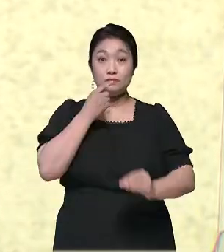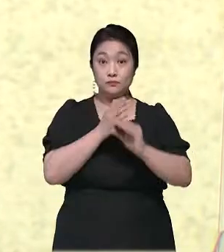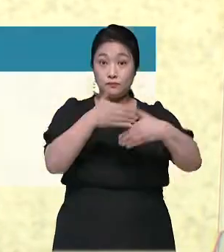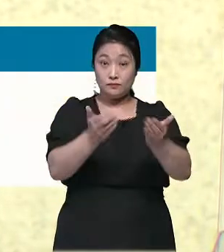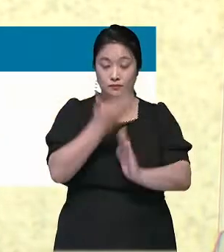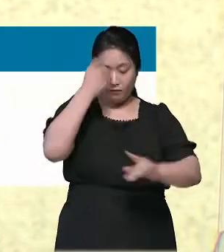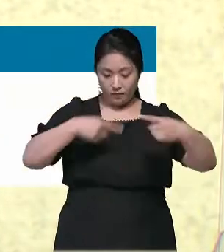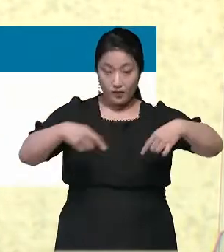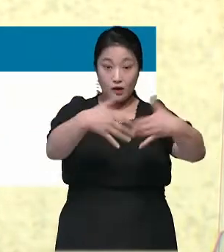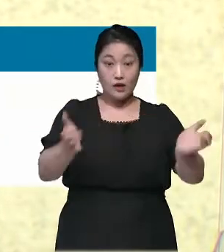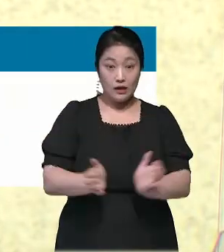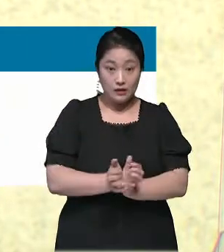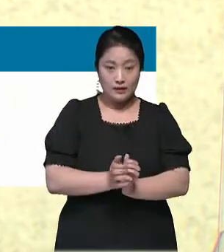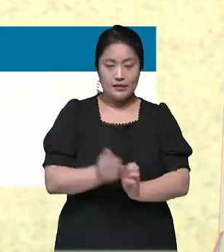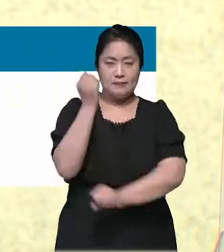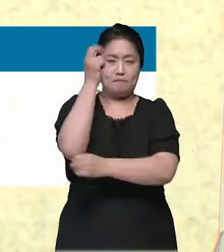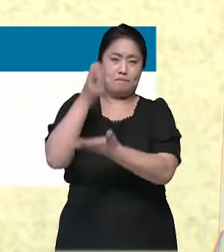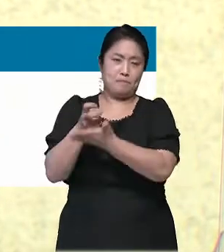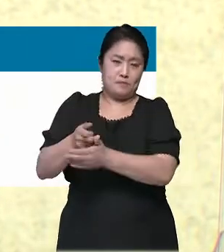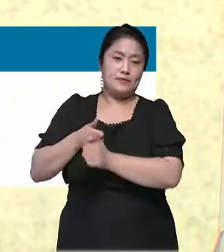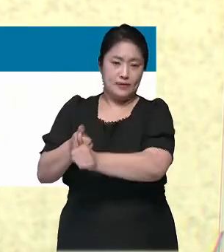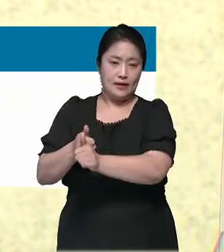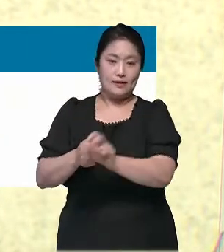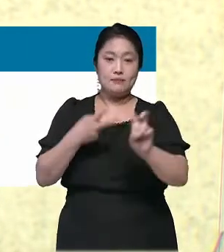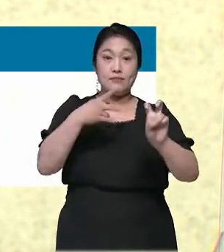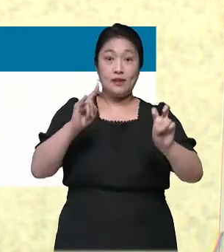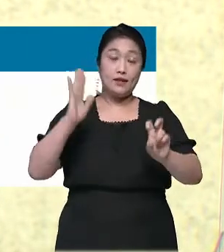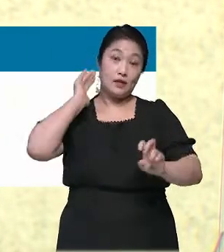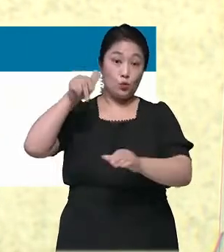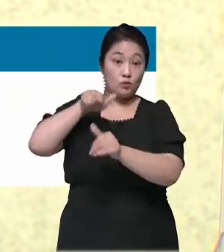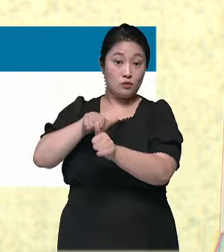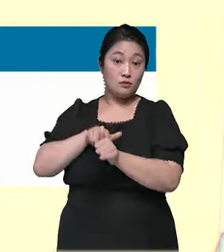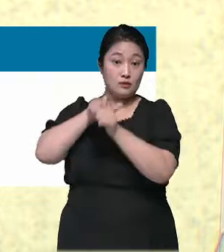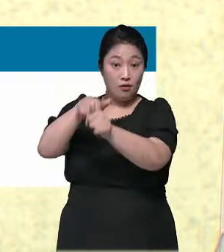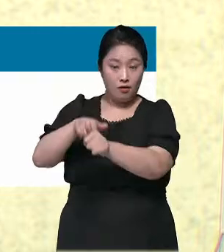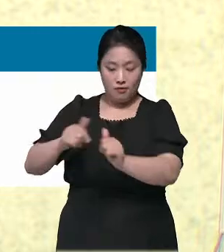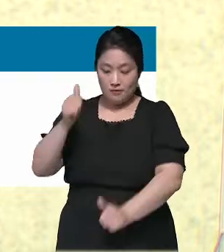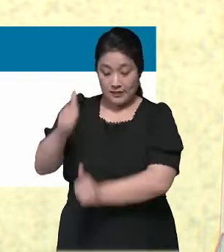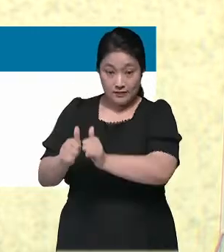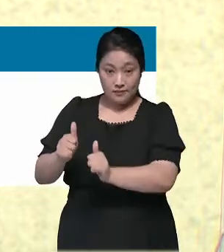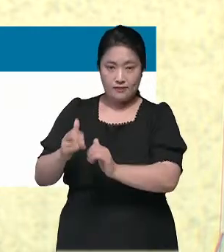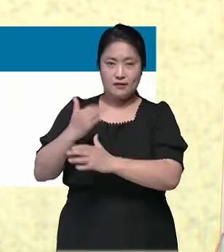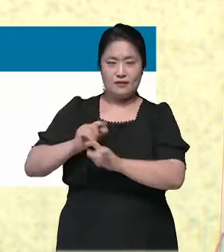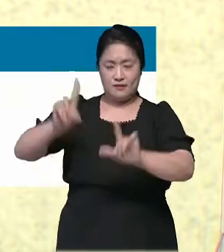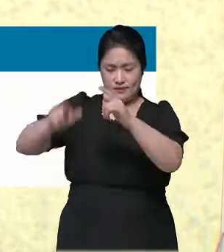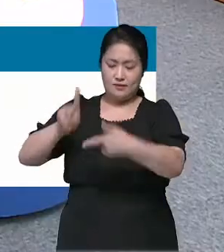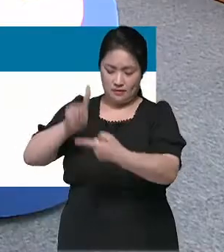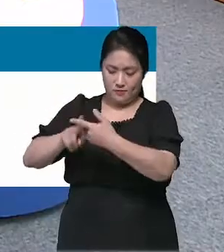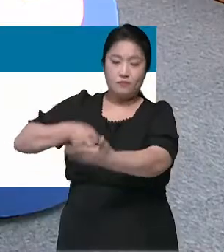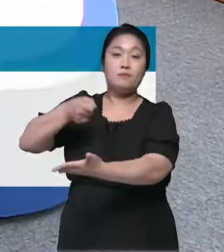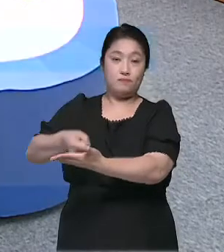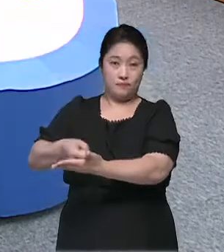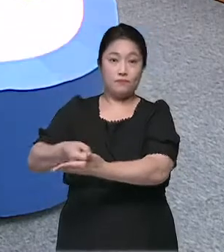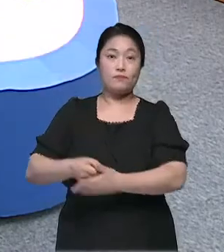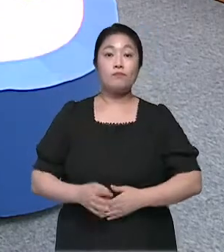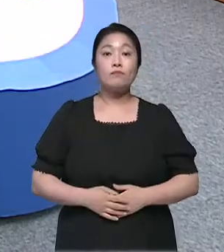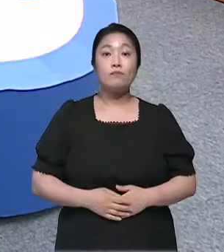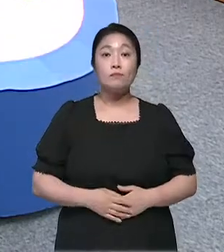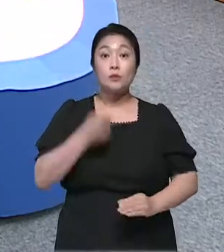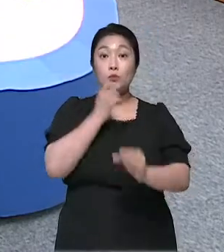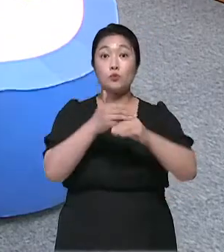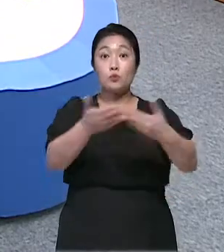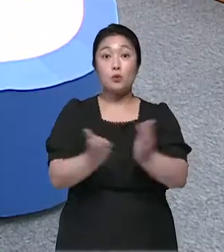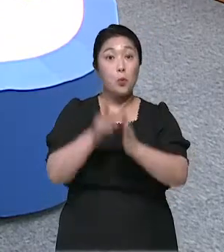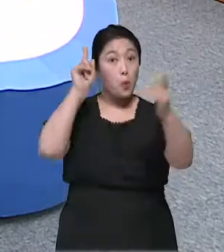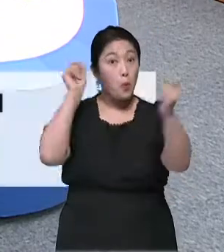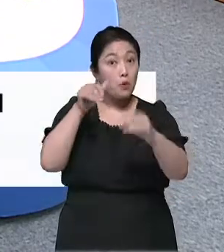민주당 지도부는 현행 당헌 규정 원칙에 따라 제20대 대선 경선 일정을 진행하기로 최종 결정했습니다.